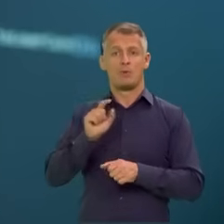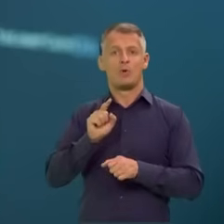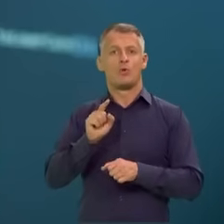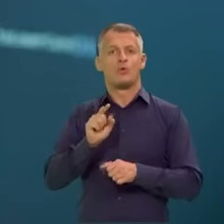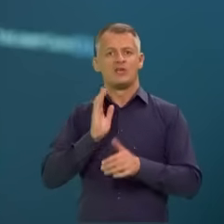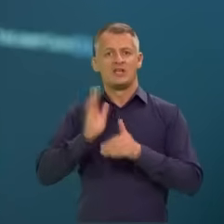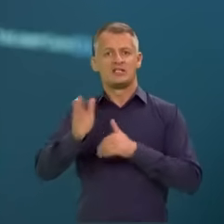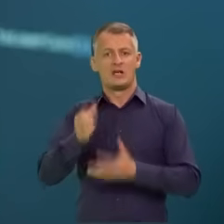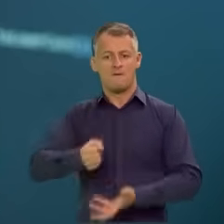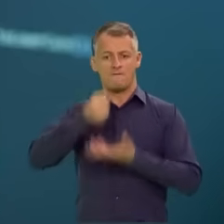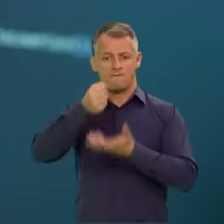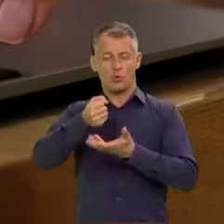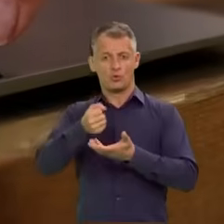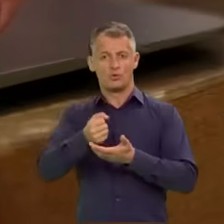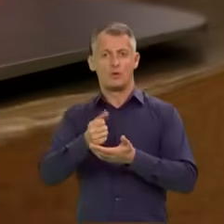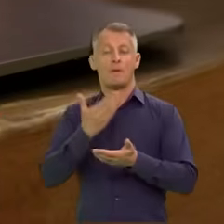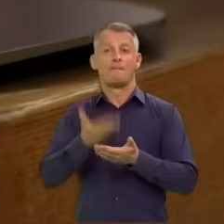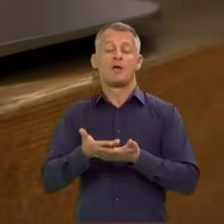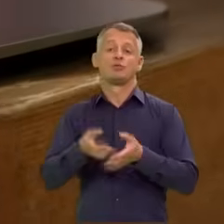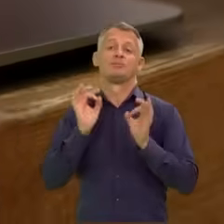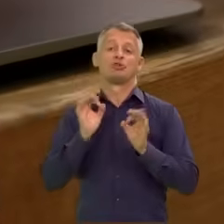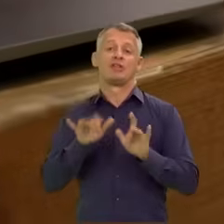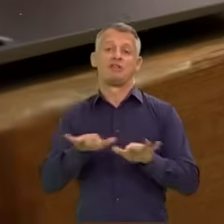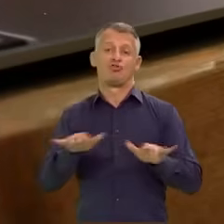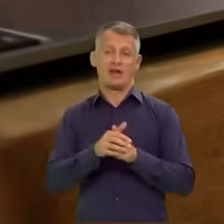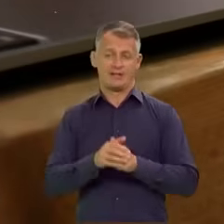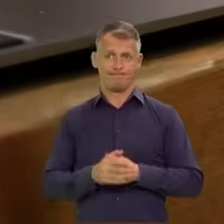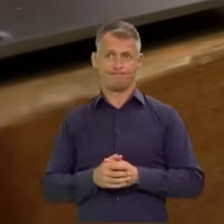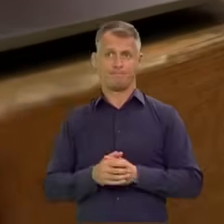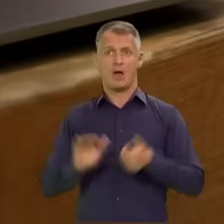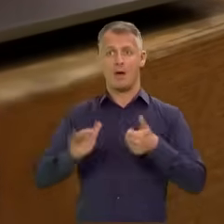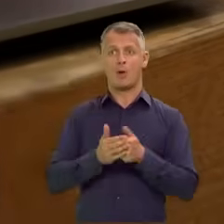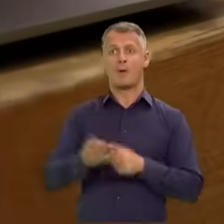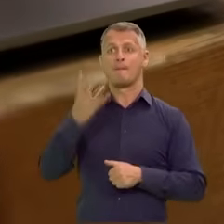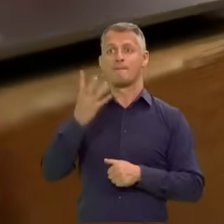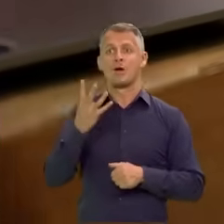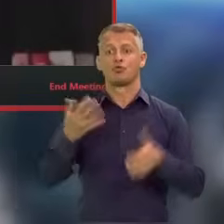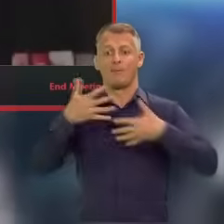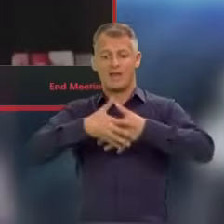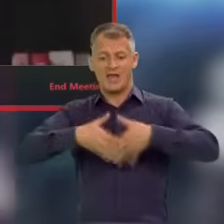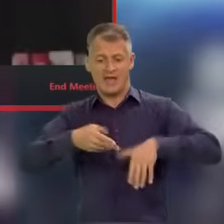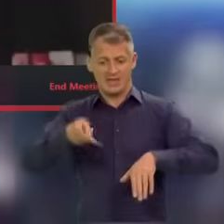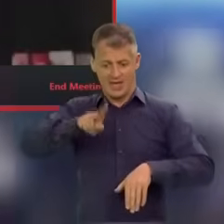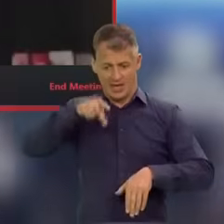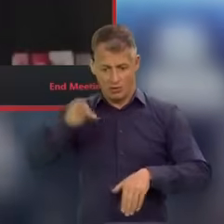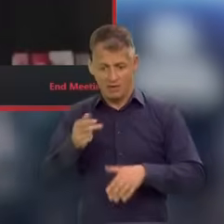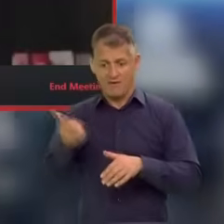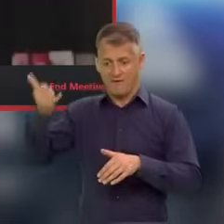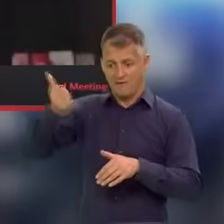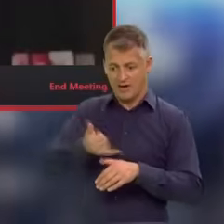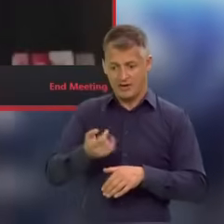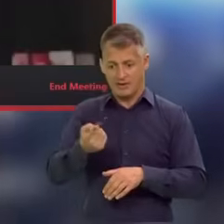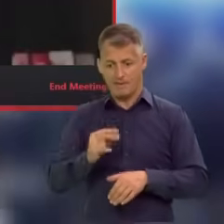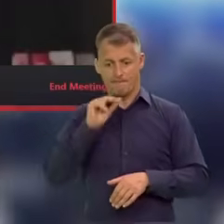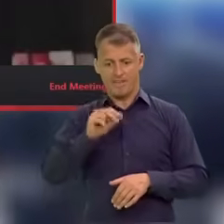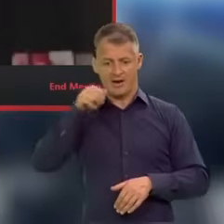către țara noastră vizează digitalizarea. Aproximativ 4 miliarde de euro vin prin PNRR către